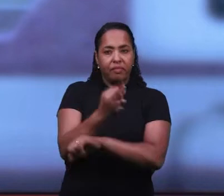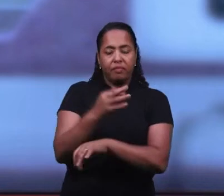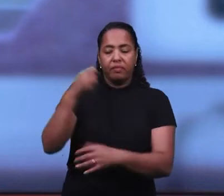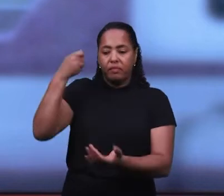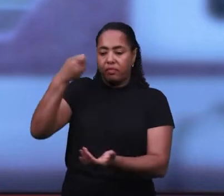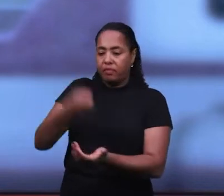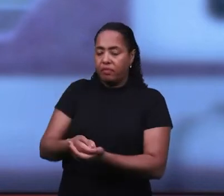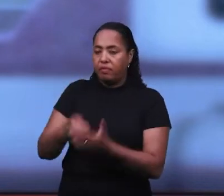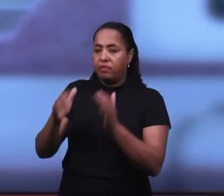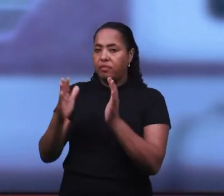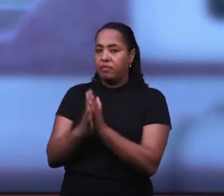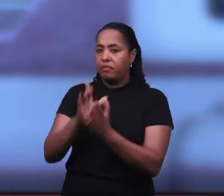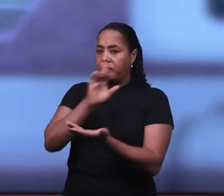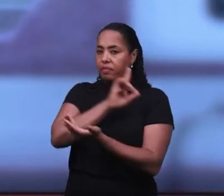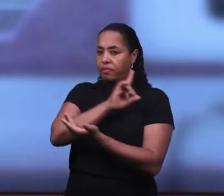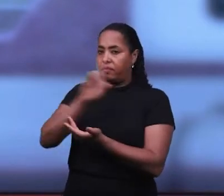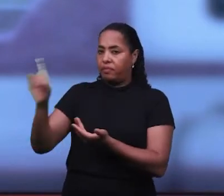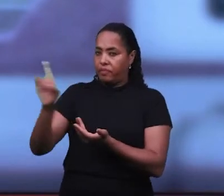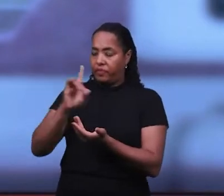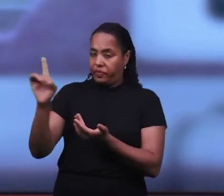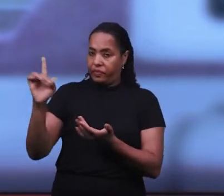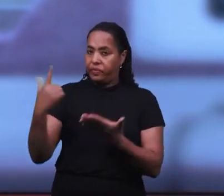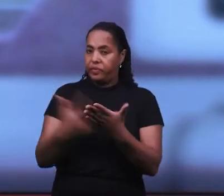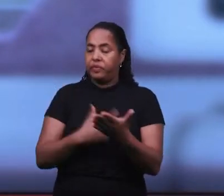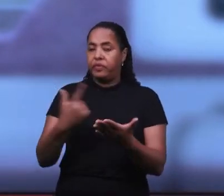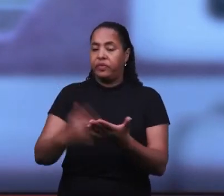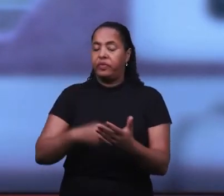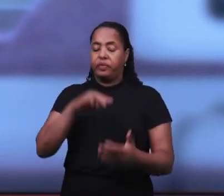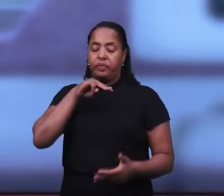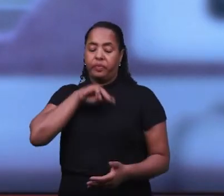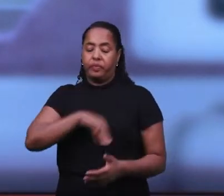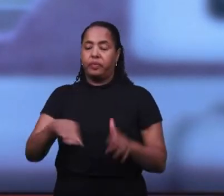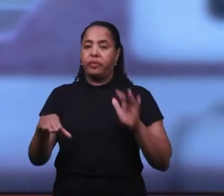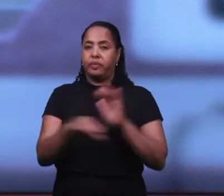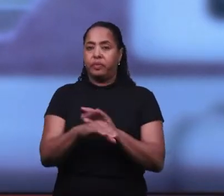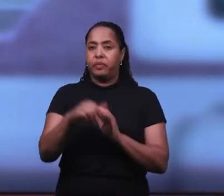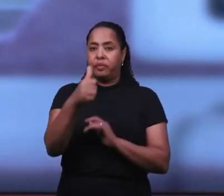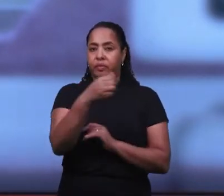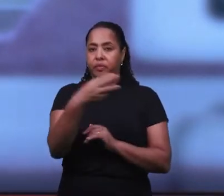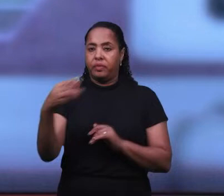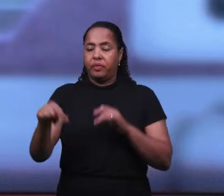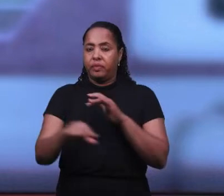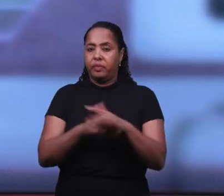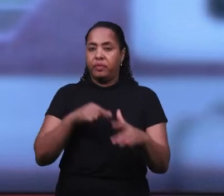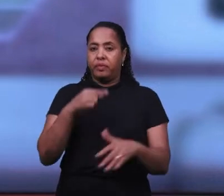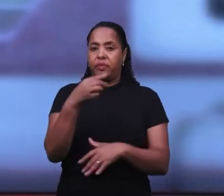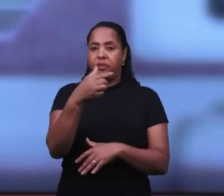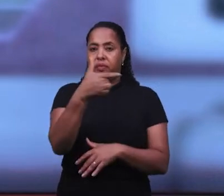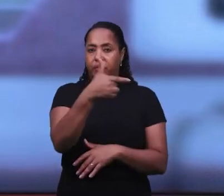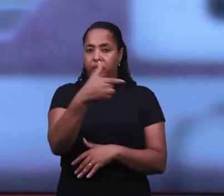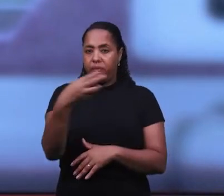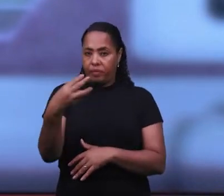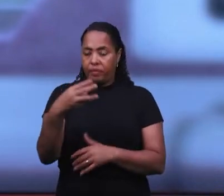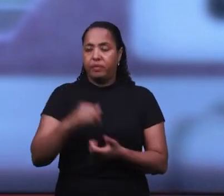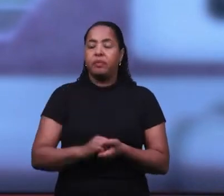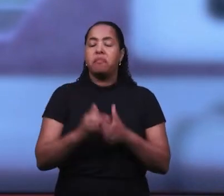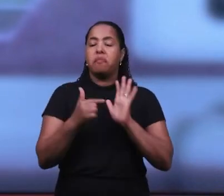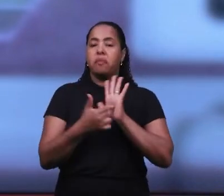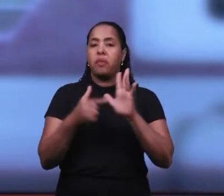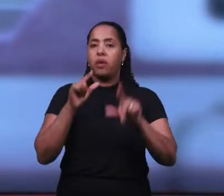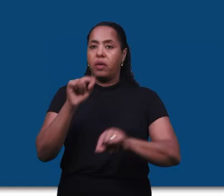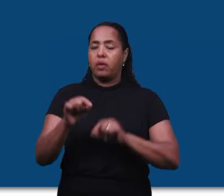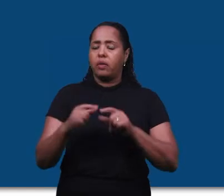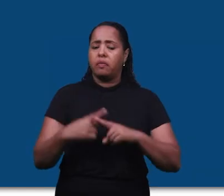regarde une espérance d'accomplissement de la parole du Seigneur, enregistrée dans le livre de Matthieu, chapitre 13,